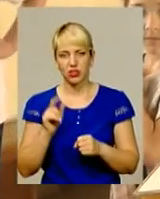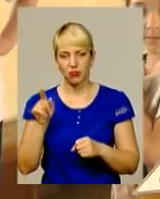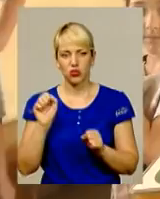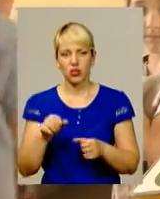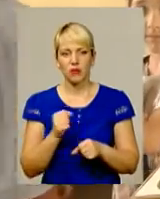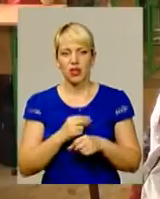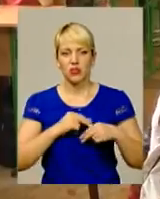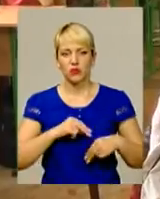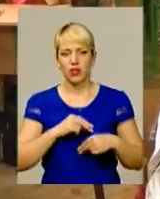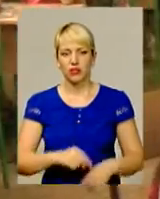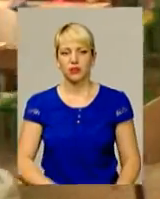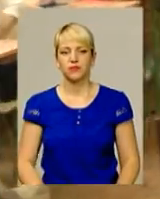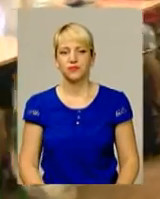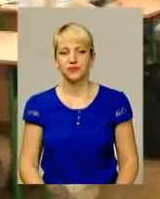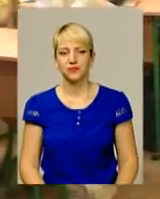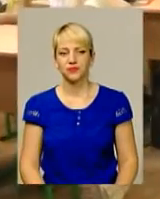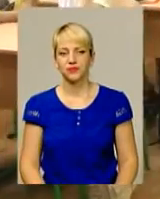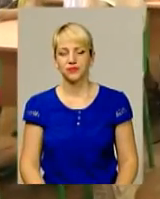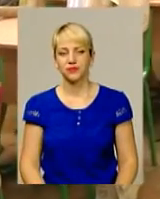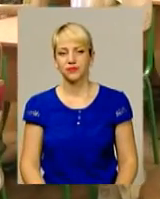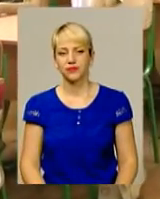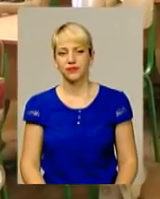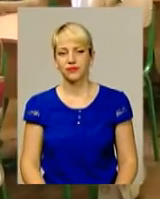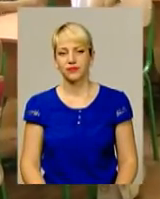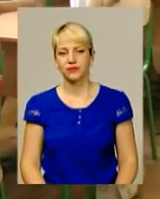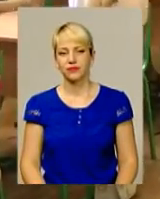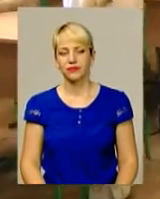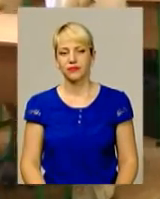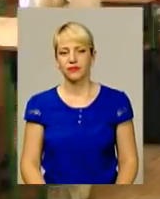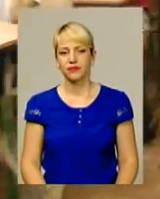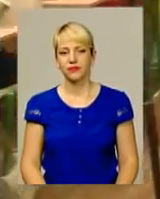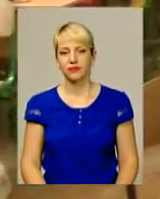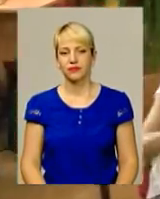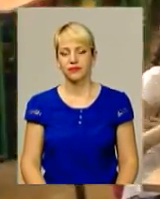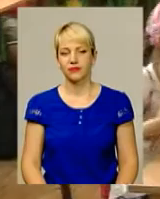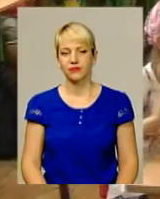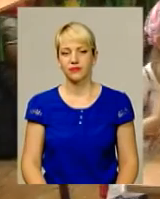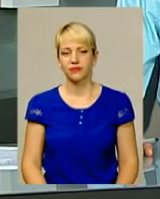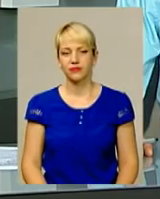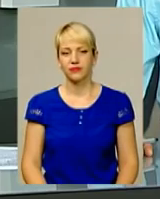можна працювати. Надія Куриляк, Андрій Лазарук для інформаційного випуску.